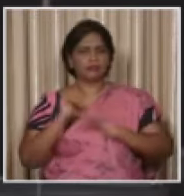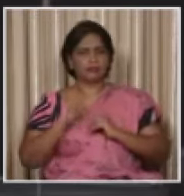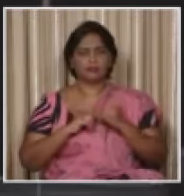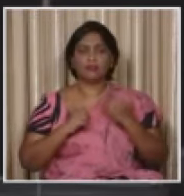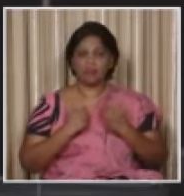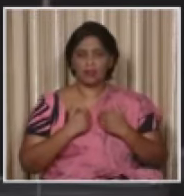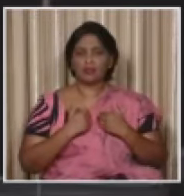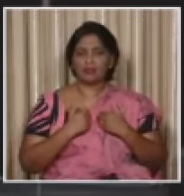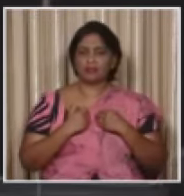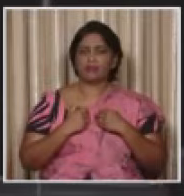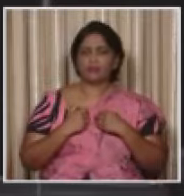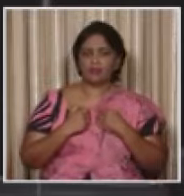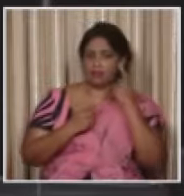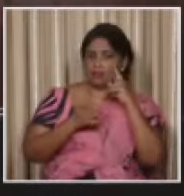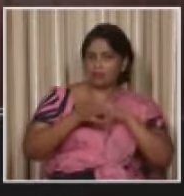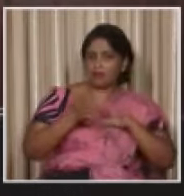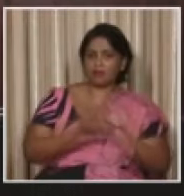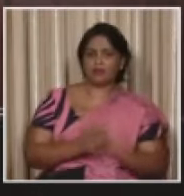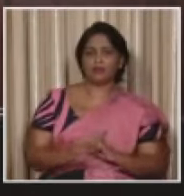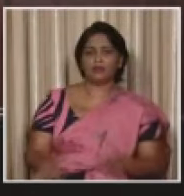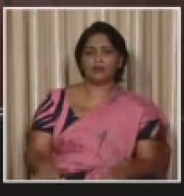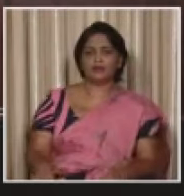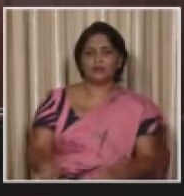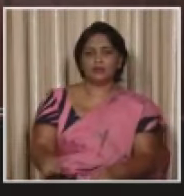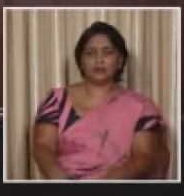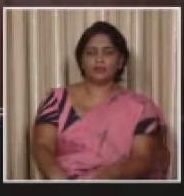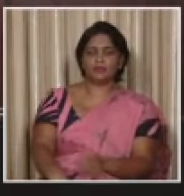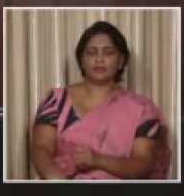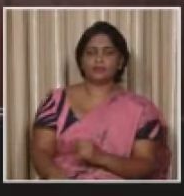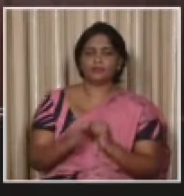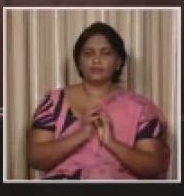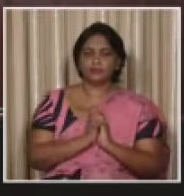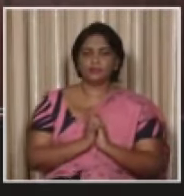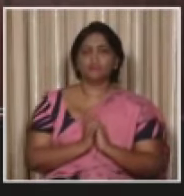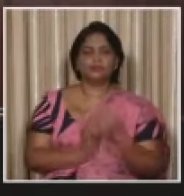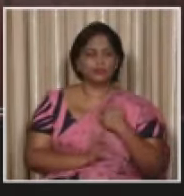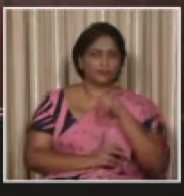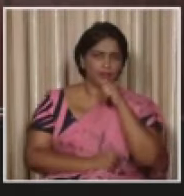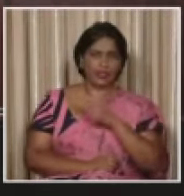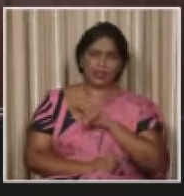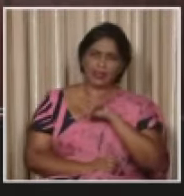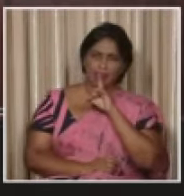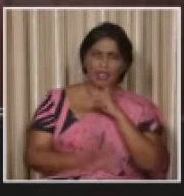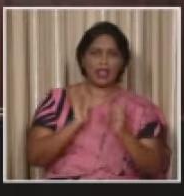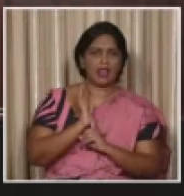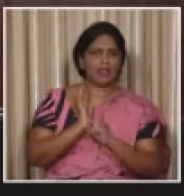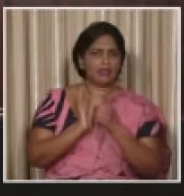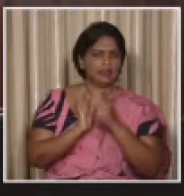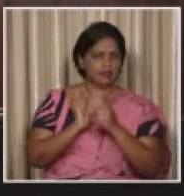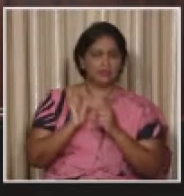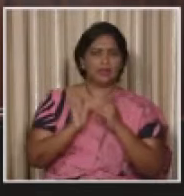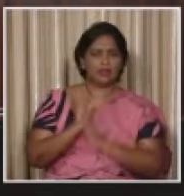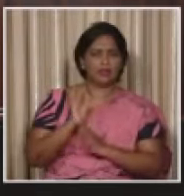පිළිබඳව අපිටත් ඕනේ අධ්‍යයනය කරන්න කාලය. හොඳයි මන්ත. කරු ලංසම මන්තුතුමා. නායකතුමනි මම ඇත්තටම ලැජ්ජ වෙනවා අපේ කිරියල් ඇමතුමා